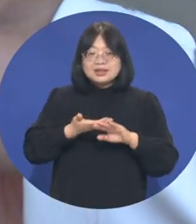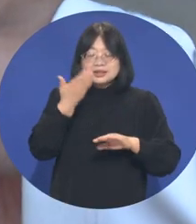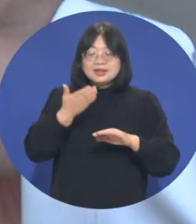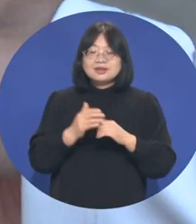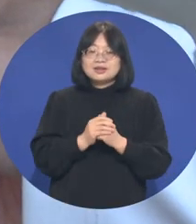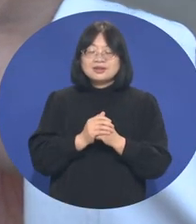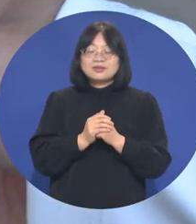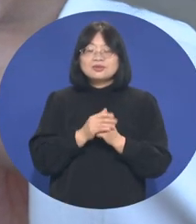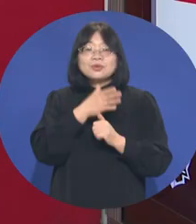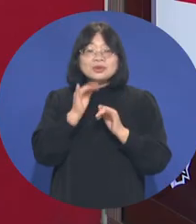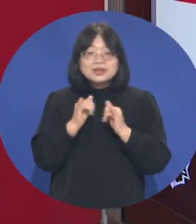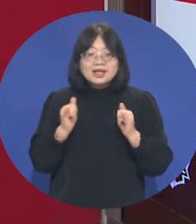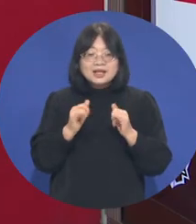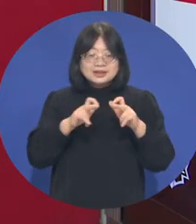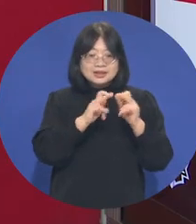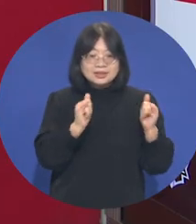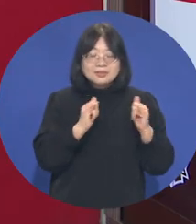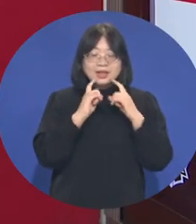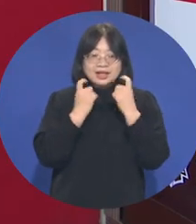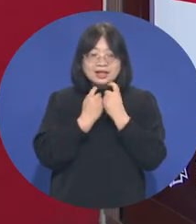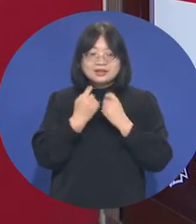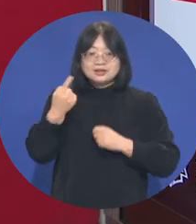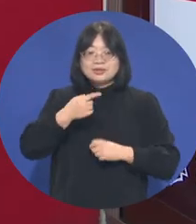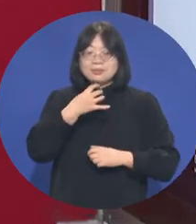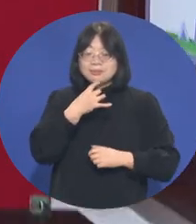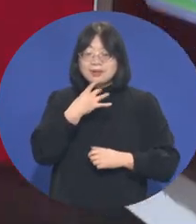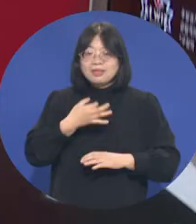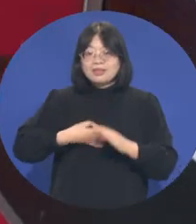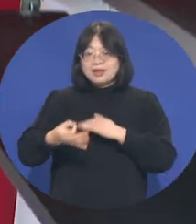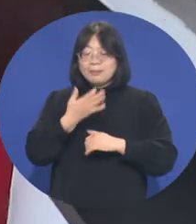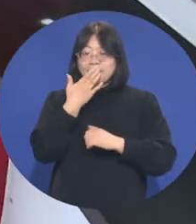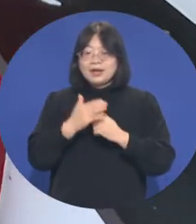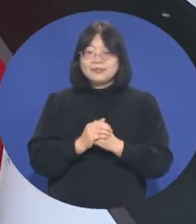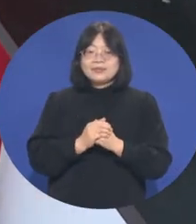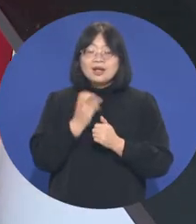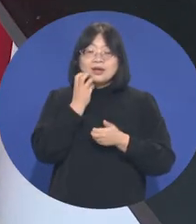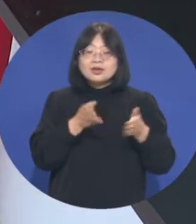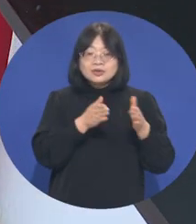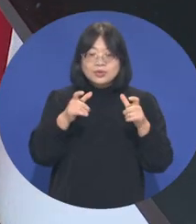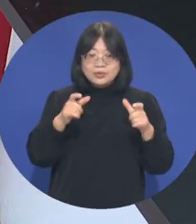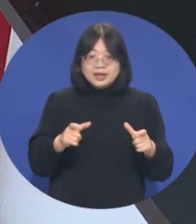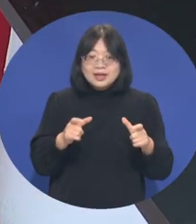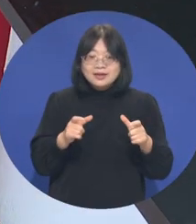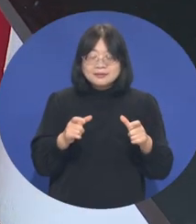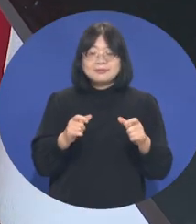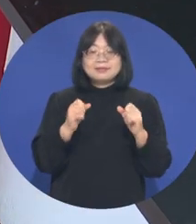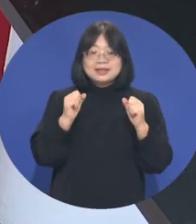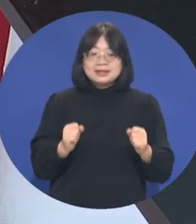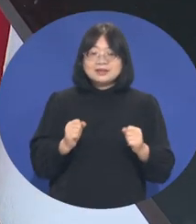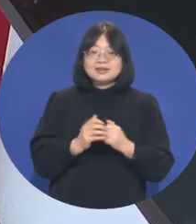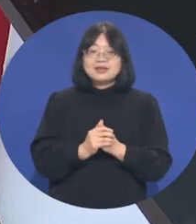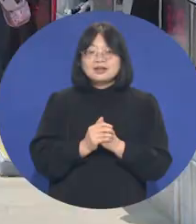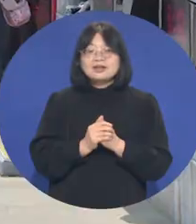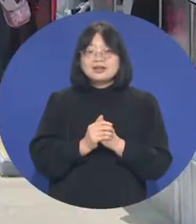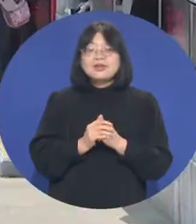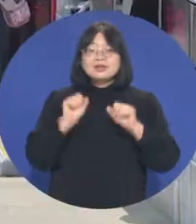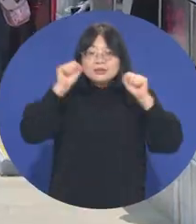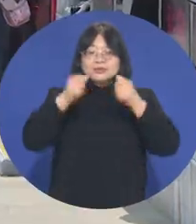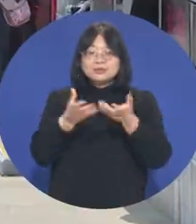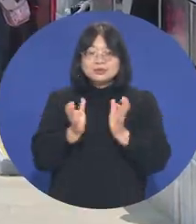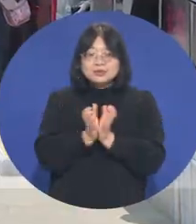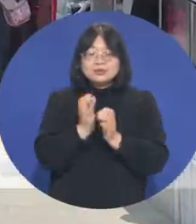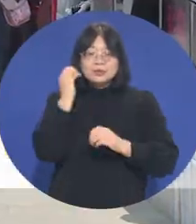장애인이라면 개인이 단돈 1,000원만 부담하면 됩니다. 경기도에 연고를 둔 18개 프로스포츠 구단의 홈경기에